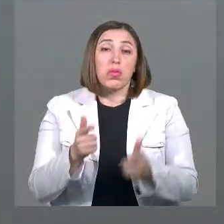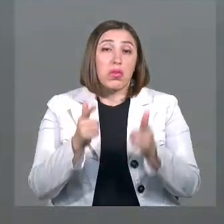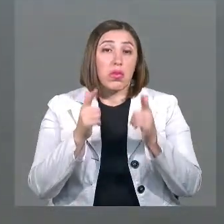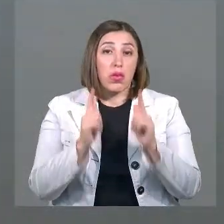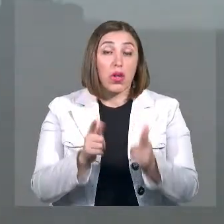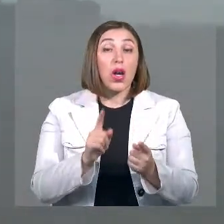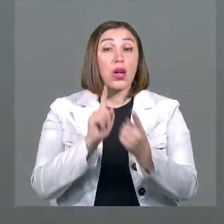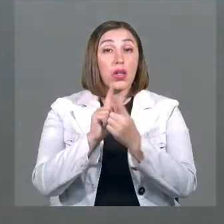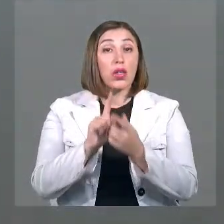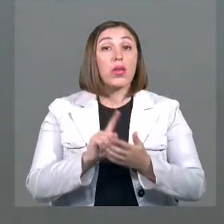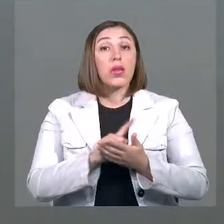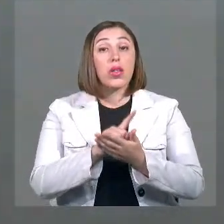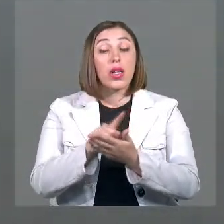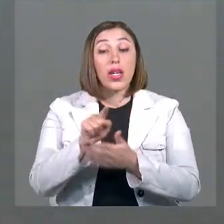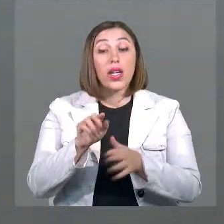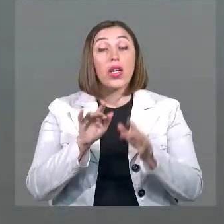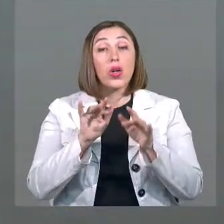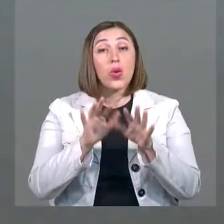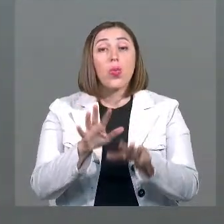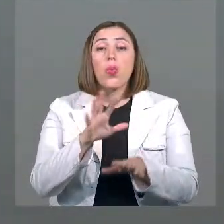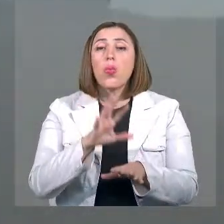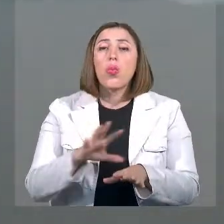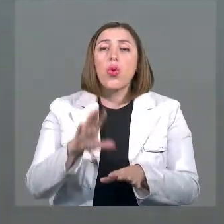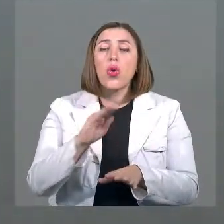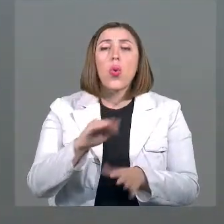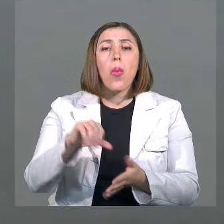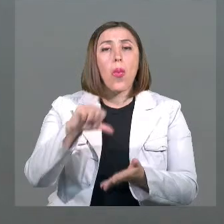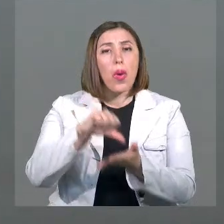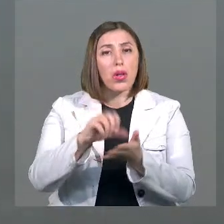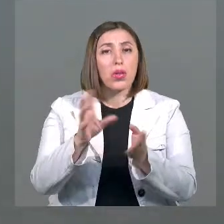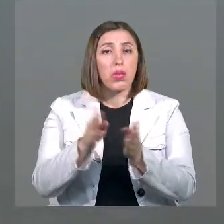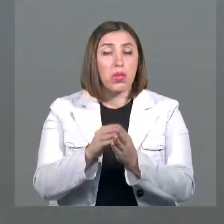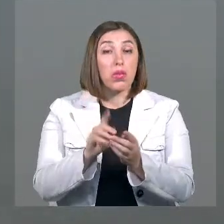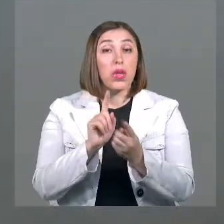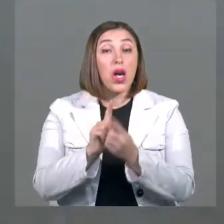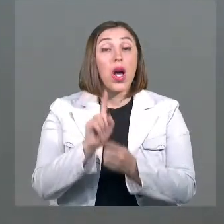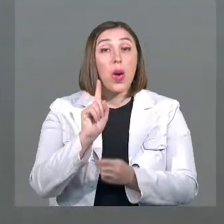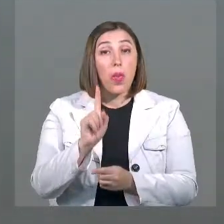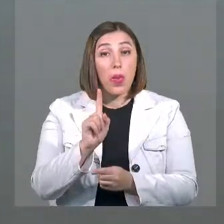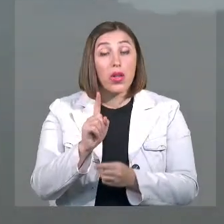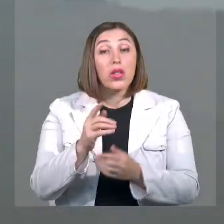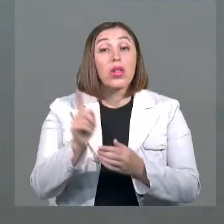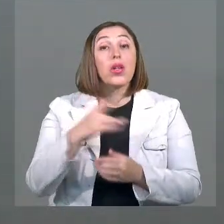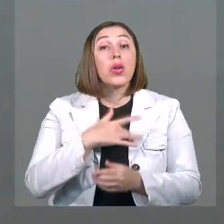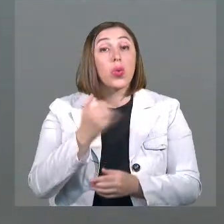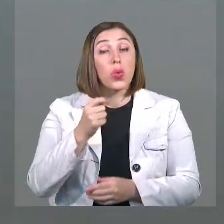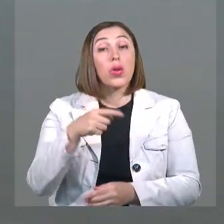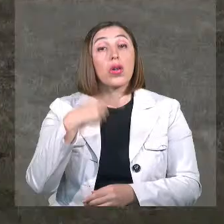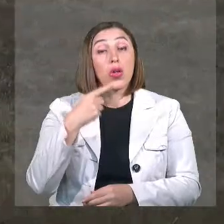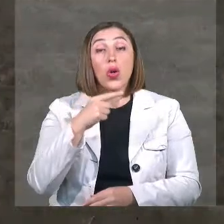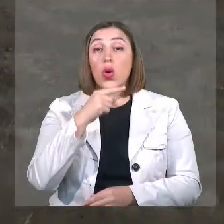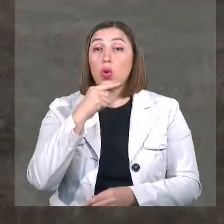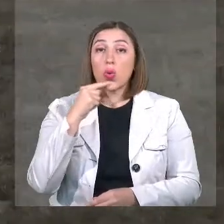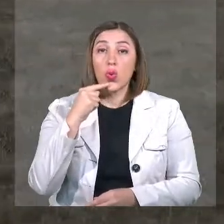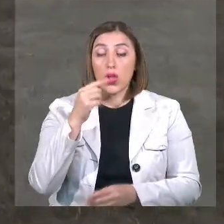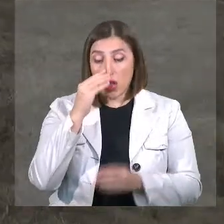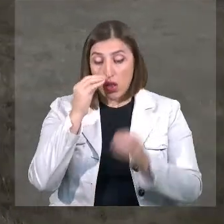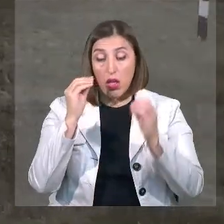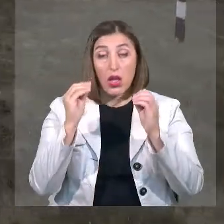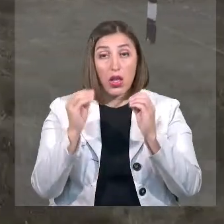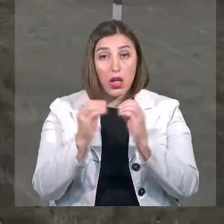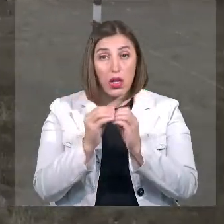է բանակցությունների այս գործընթացի բոլոր մասնակիցների հետ, մինչ այդ սակայն պնդելով, թե Ռուսաստանը, որ 10